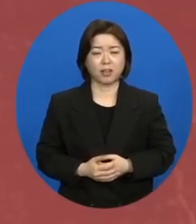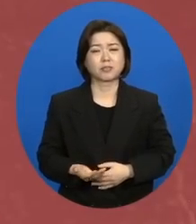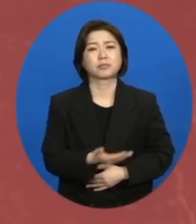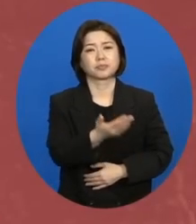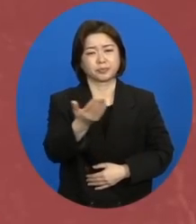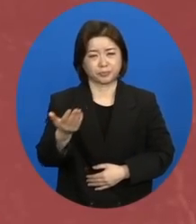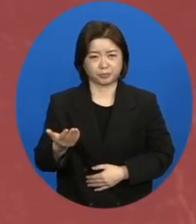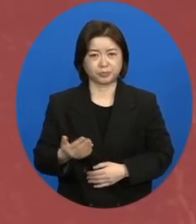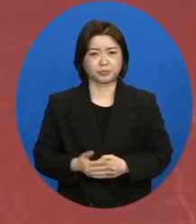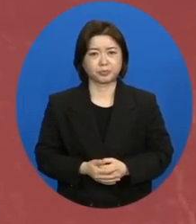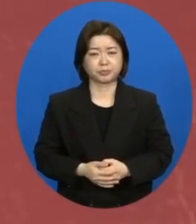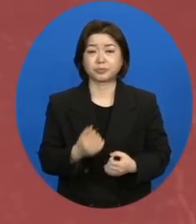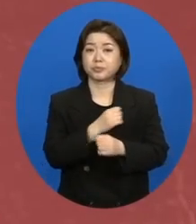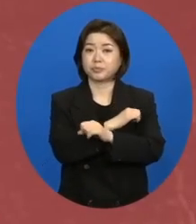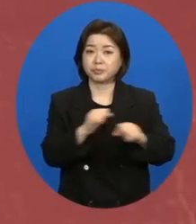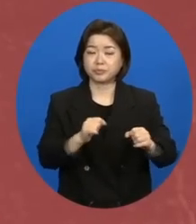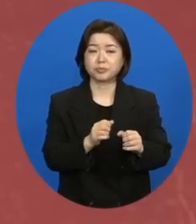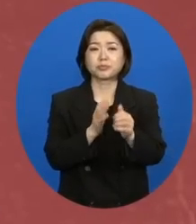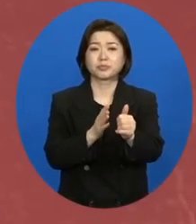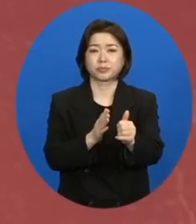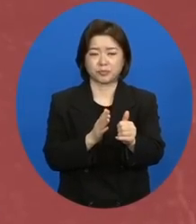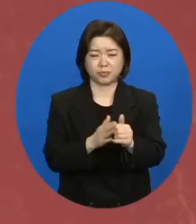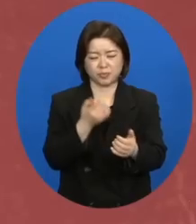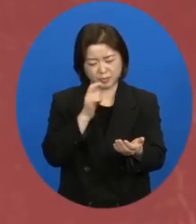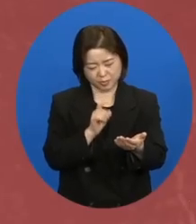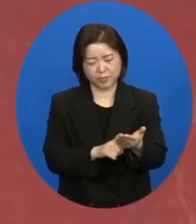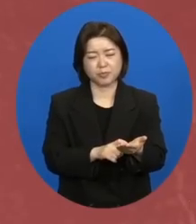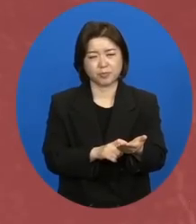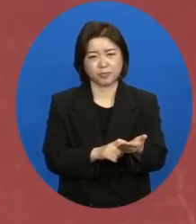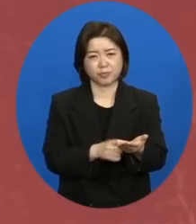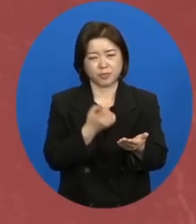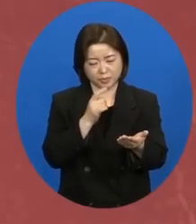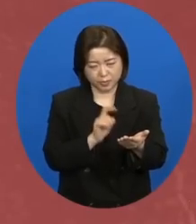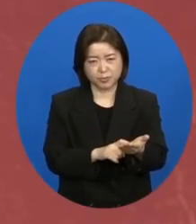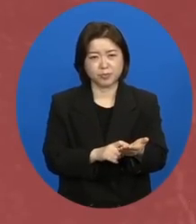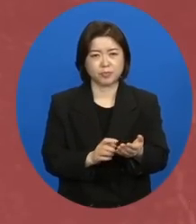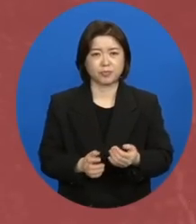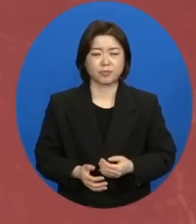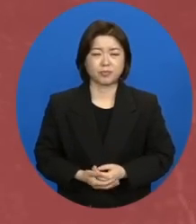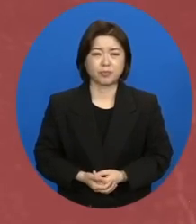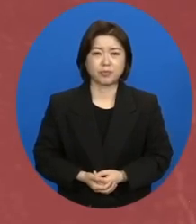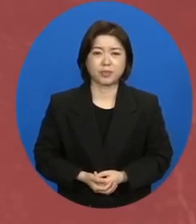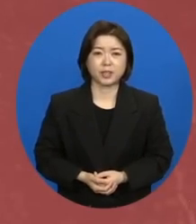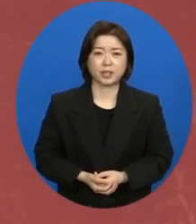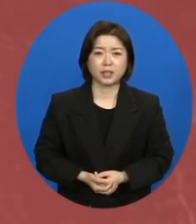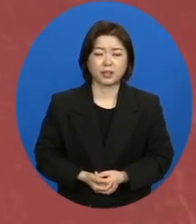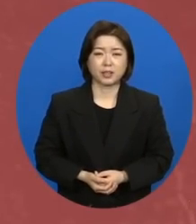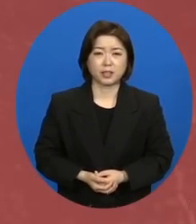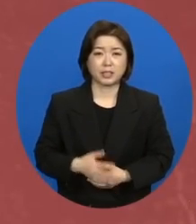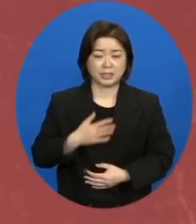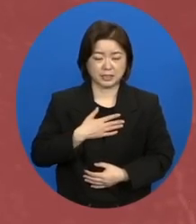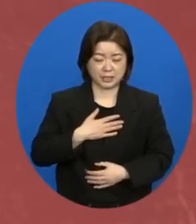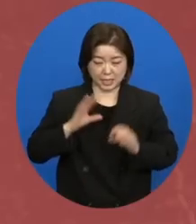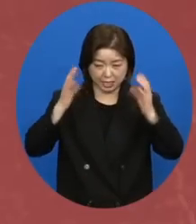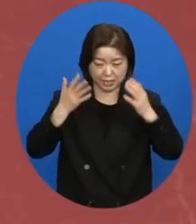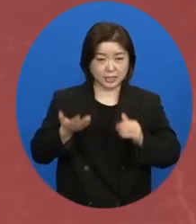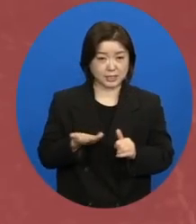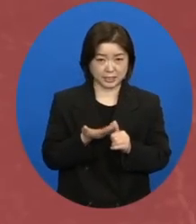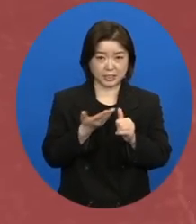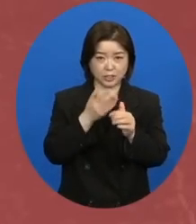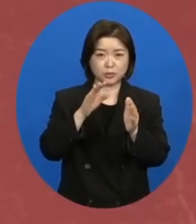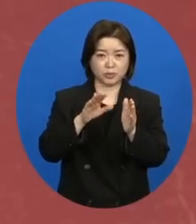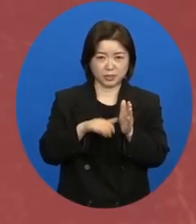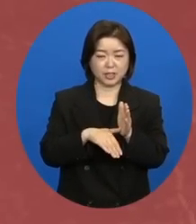여러분, 용서를 빌면 쉬워요. 쉬워요. 제가 우리 애들을 기르면서